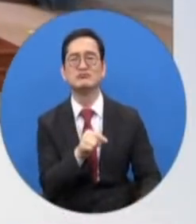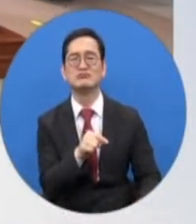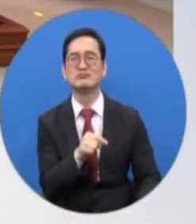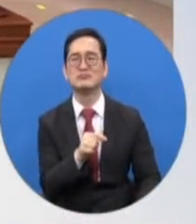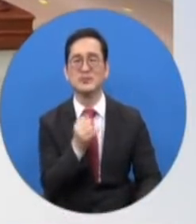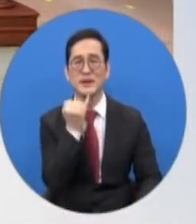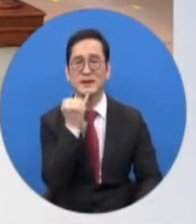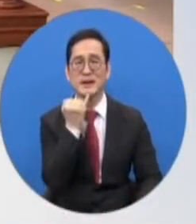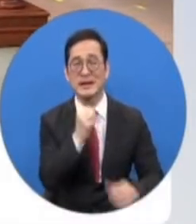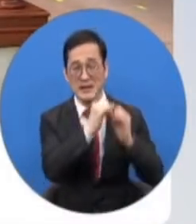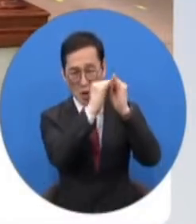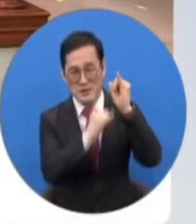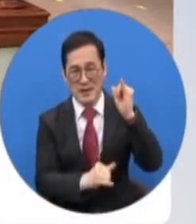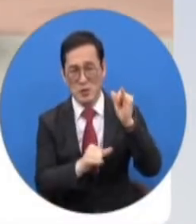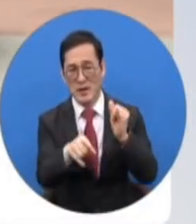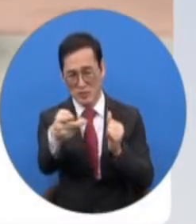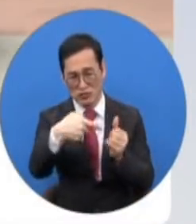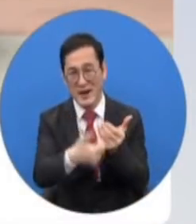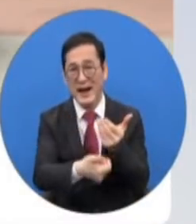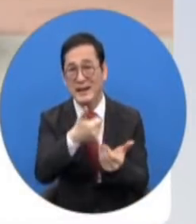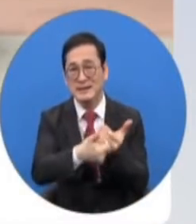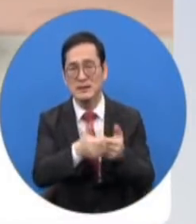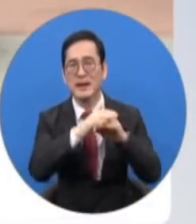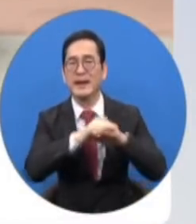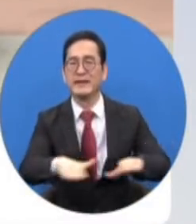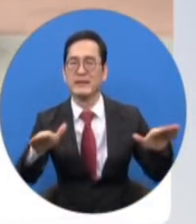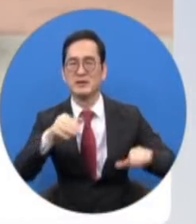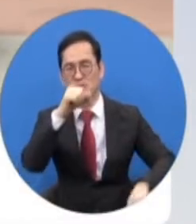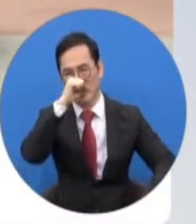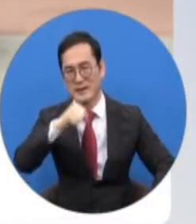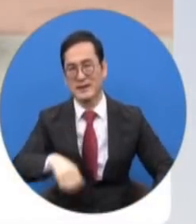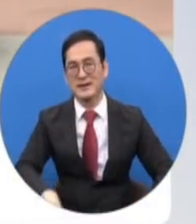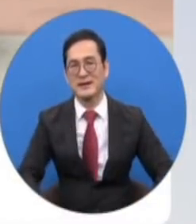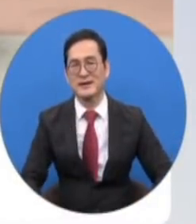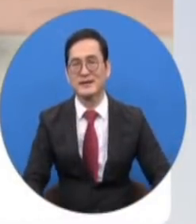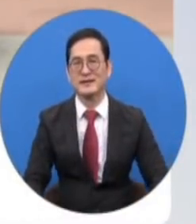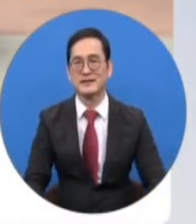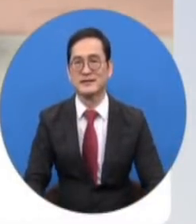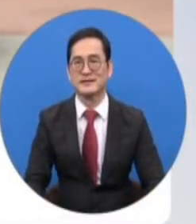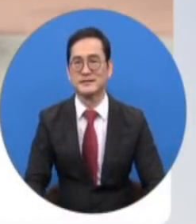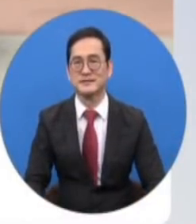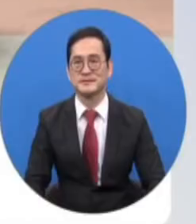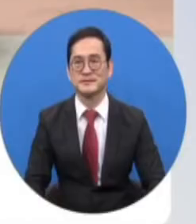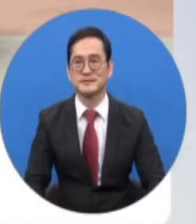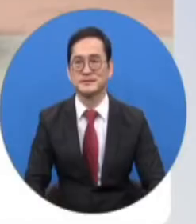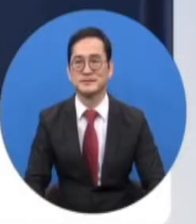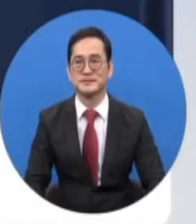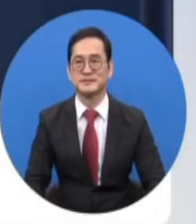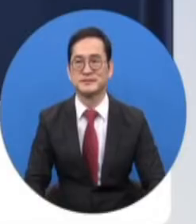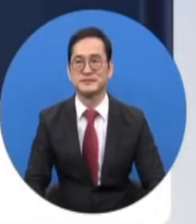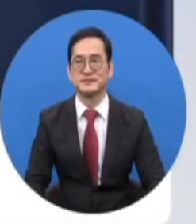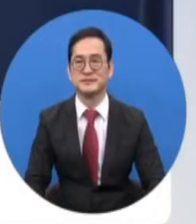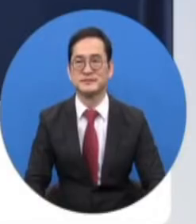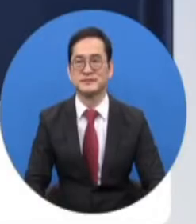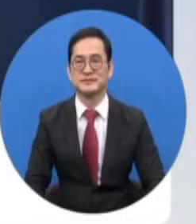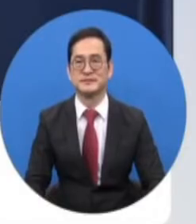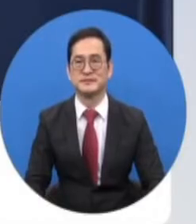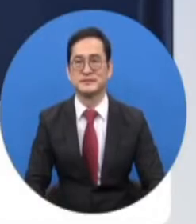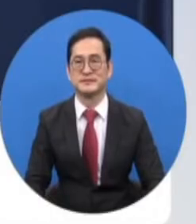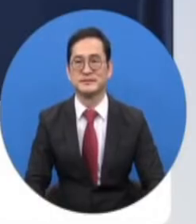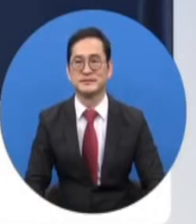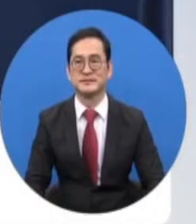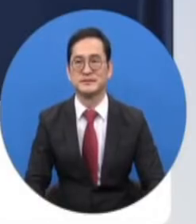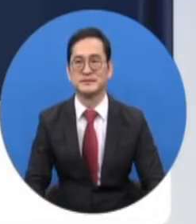마무리해 주시는 게 좋겠다고 조언 드리고 싶어요. 그게 한 우리 대한민국 역사 중에 한 장면을 이렇게 넘기는 과정